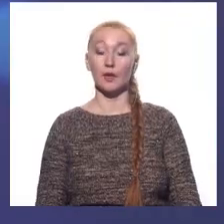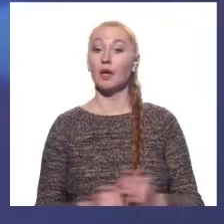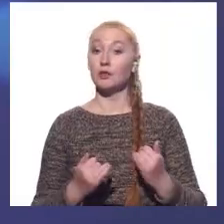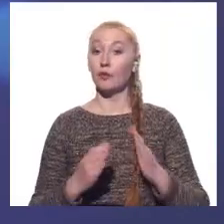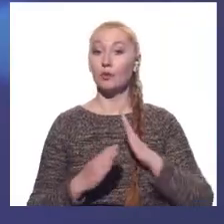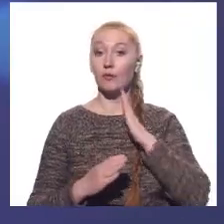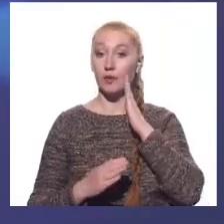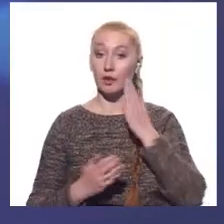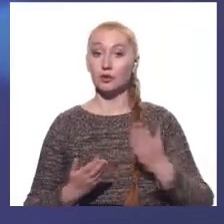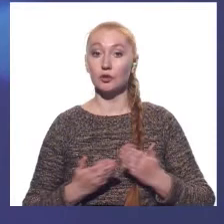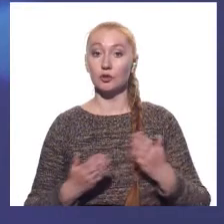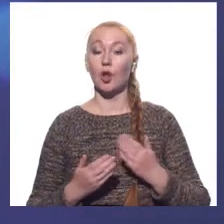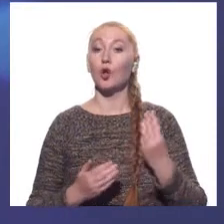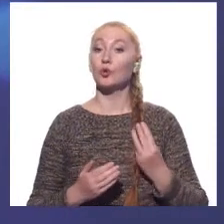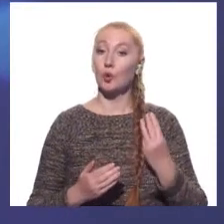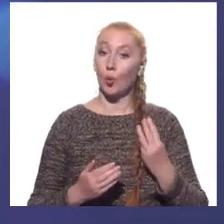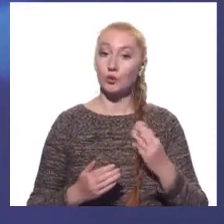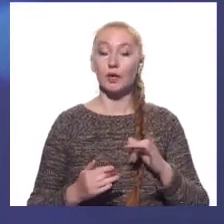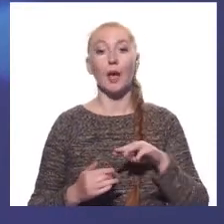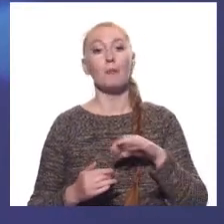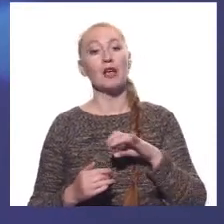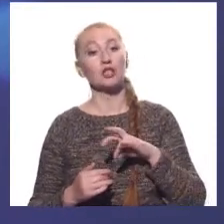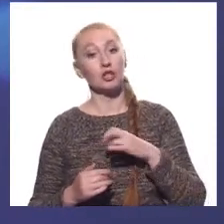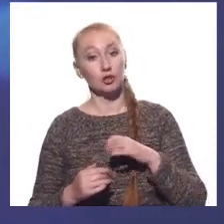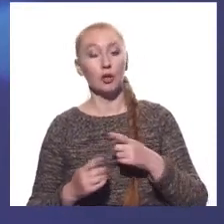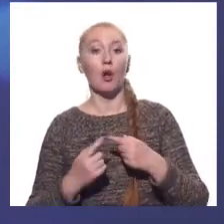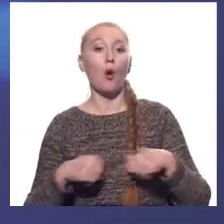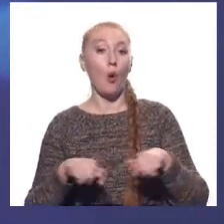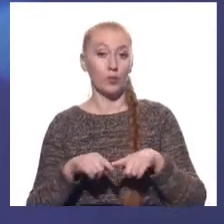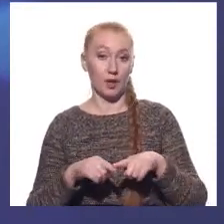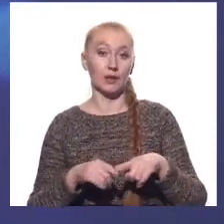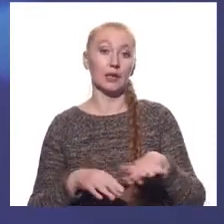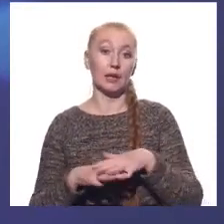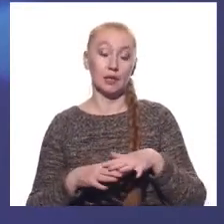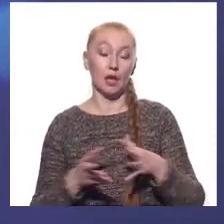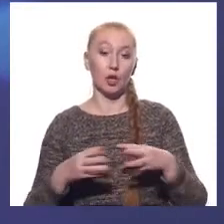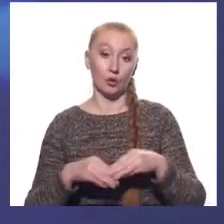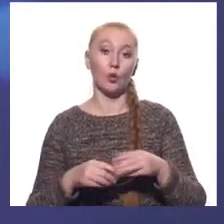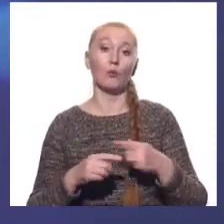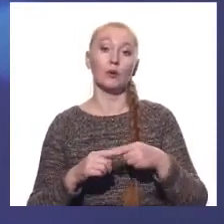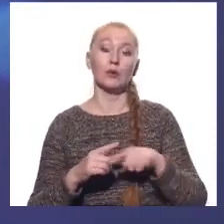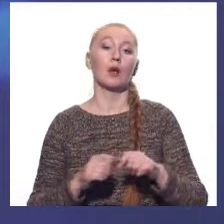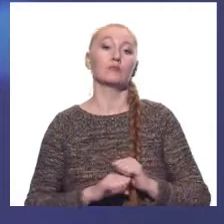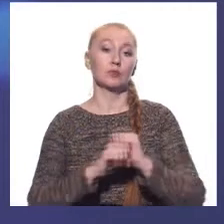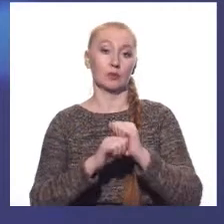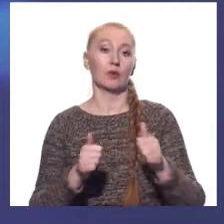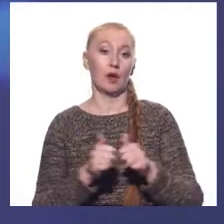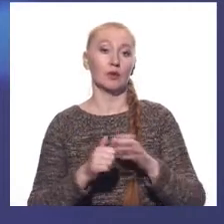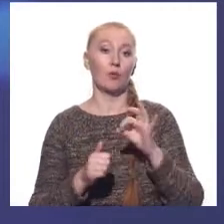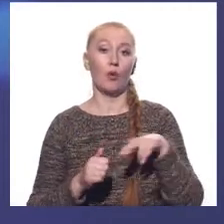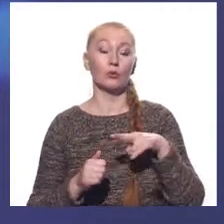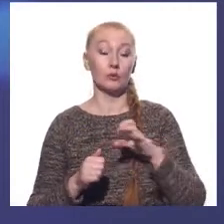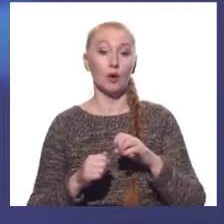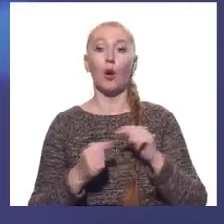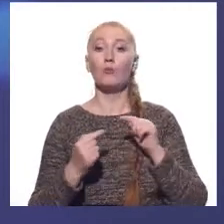Сьогодні вранці мешканці Троїцької та Межирівської об'єднаних територіальних громад мітингували під обласною державною